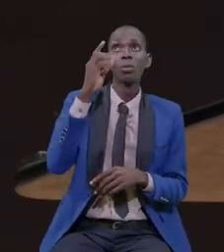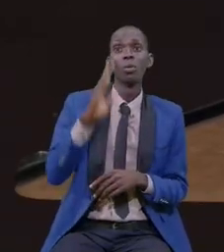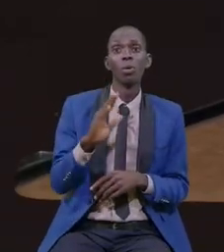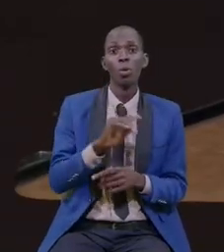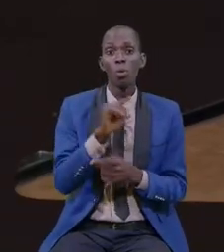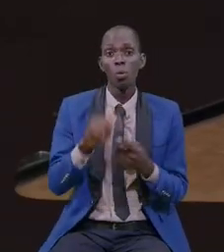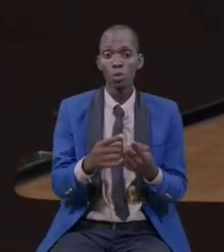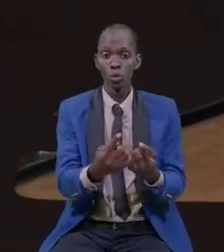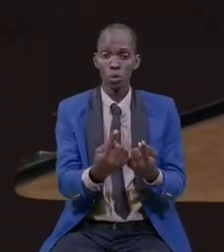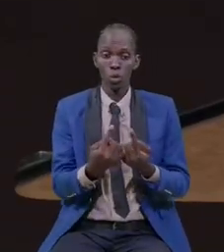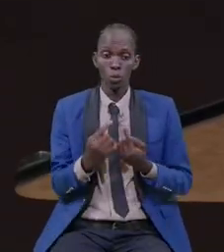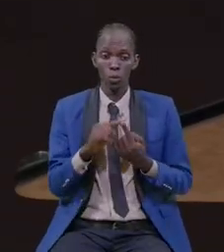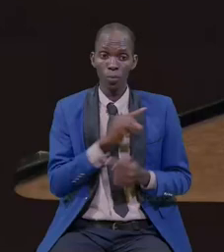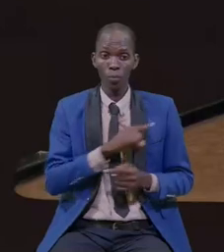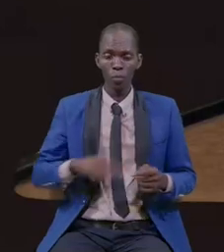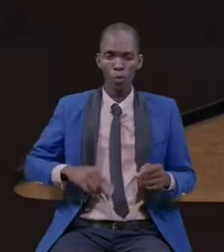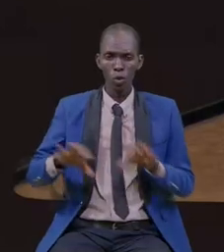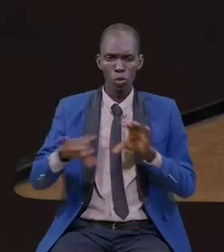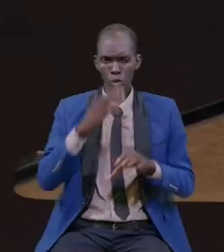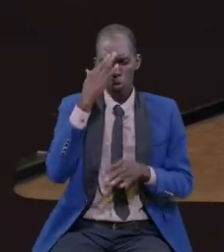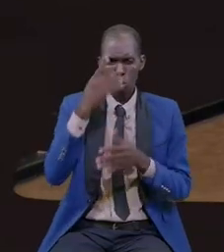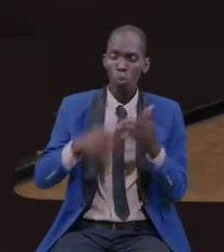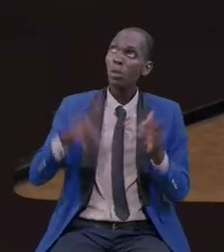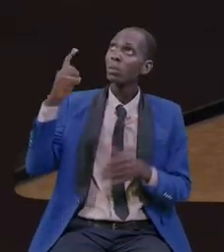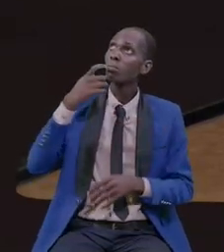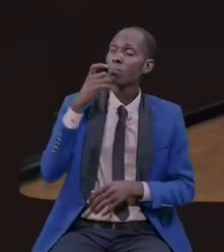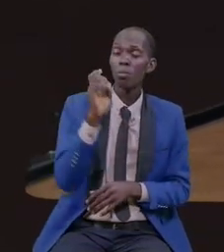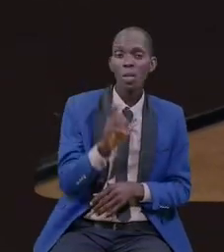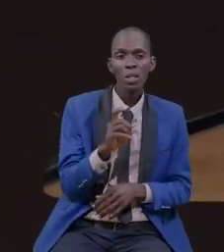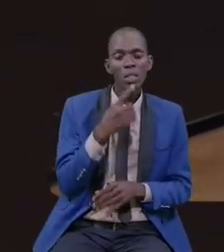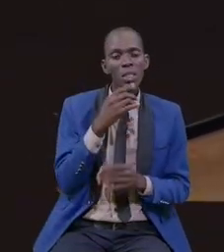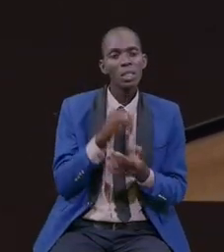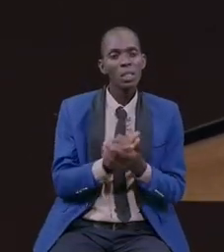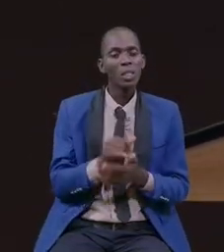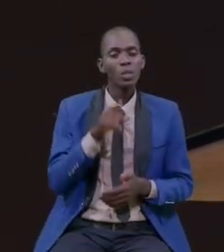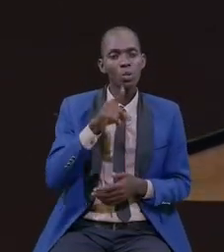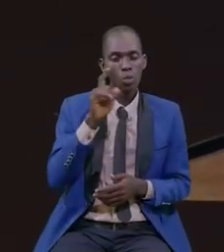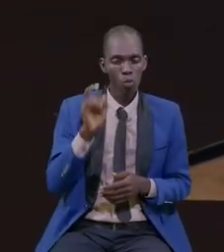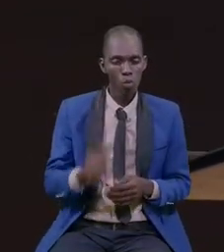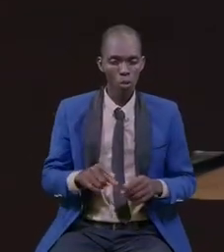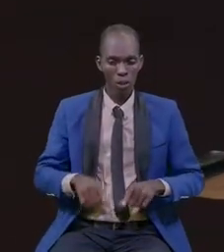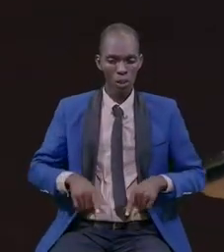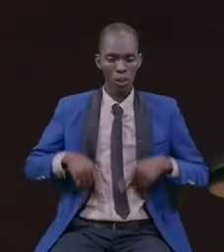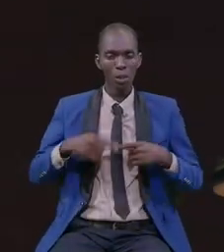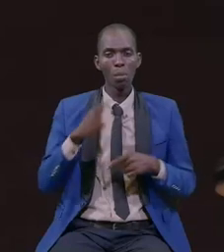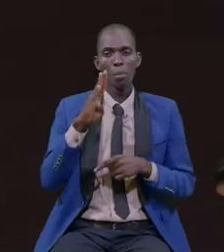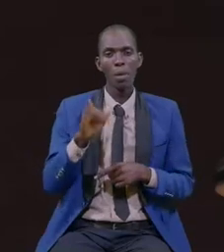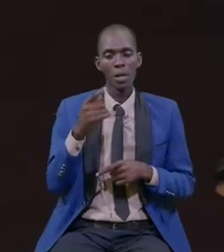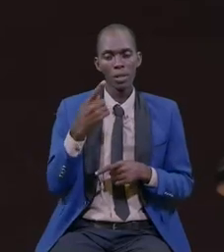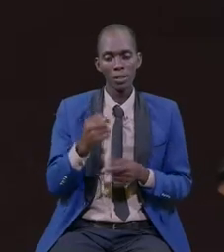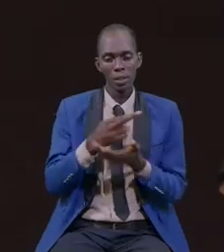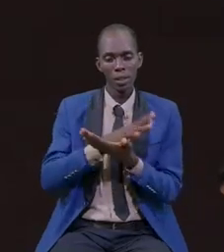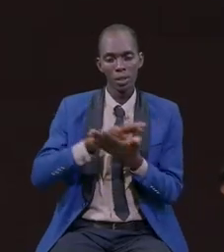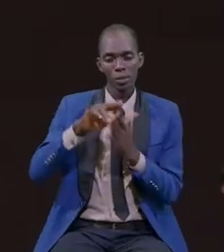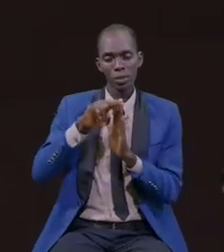qu'il ordonne que nous devons être nous devons vivre dans la justice par la justice de la foi que